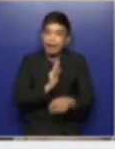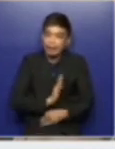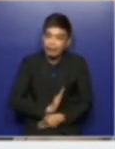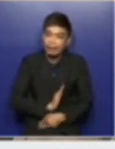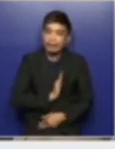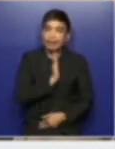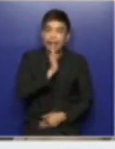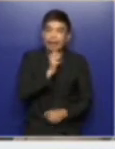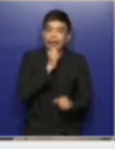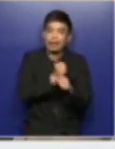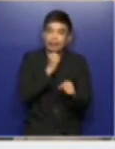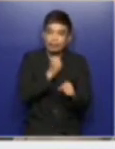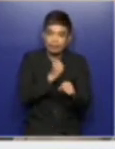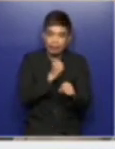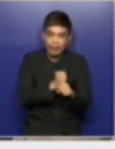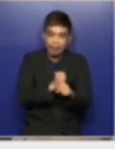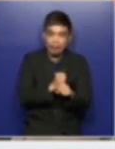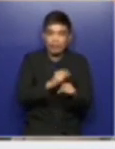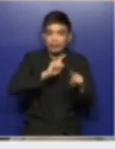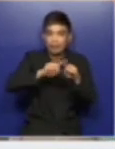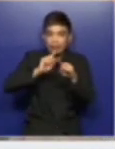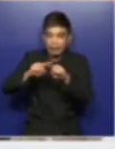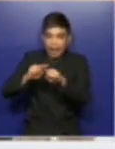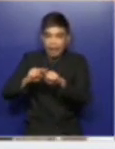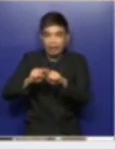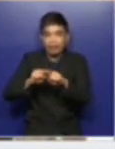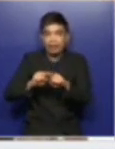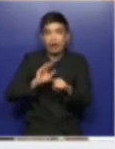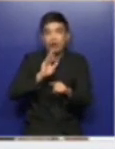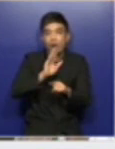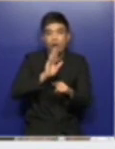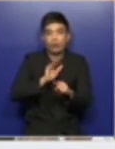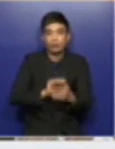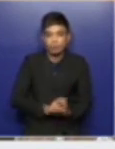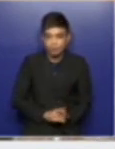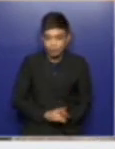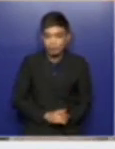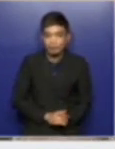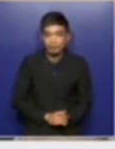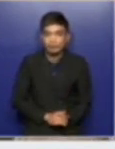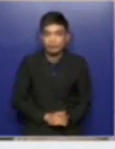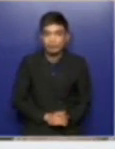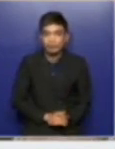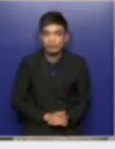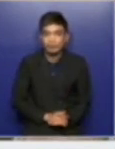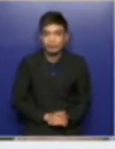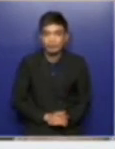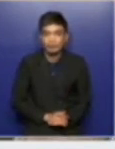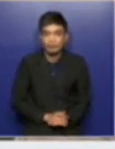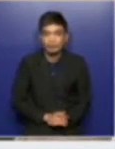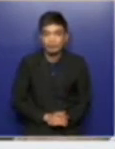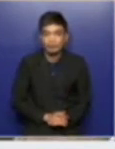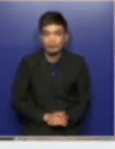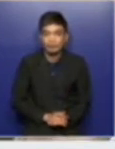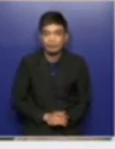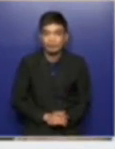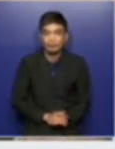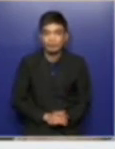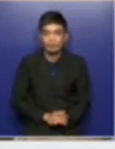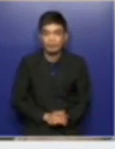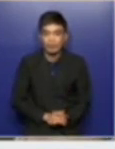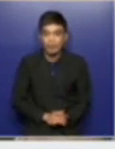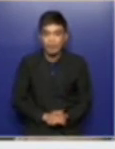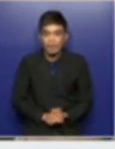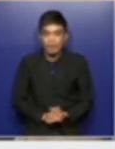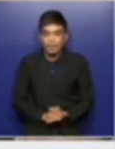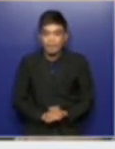ทำหน้าที่ในการระบบแบ่งแยกอำนาจในระบอบประชาธิปไตยของเราท่านประธานครับผมเองเนี่ยด้วย